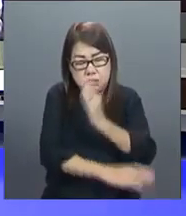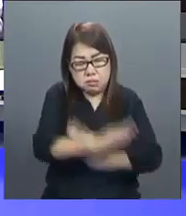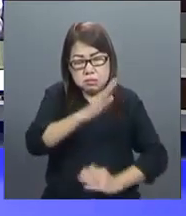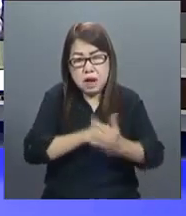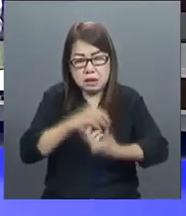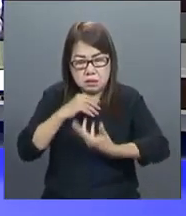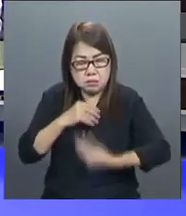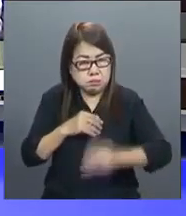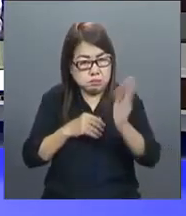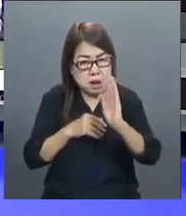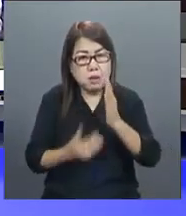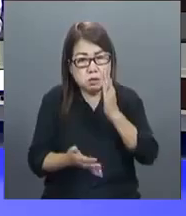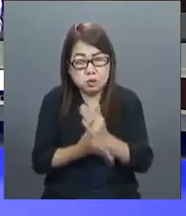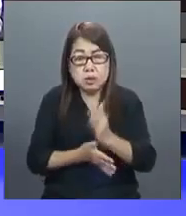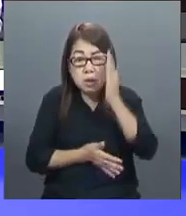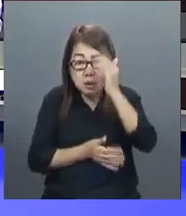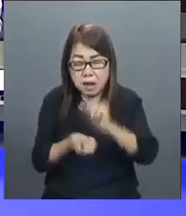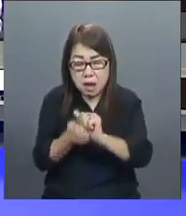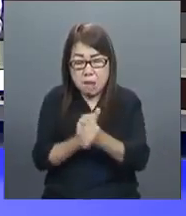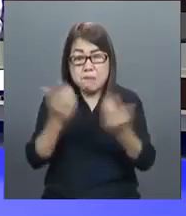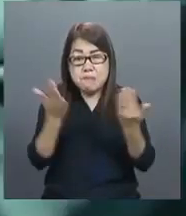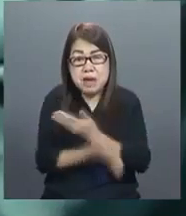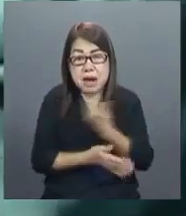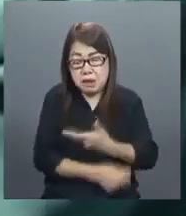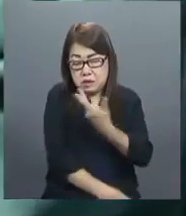พันธุ์ส่งผลให้เด็กเป็นโรคโปลิโอ